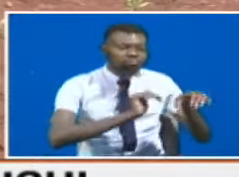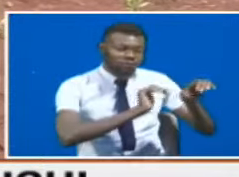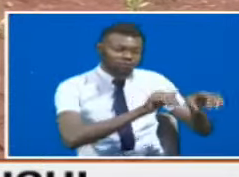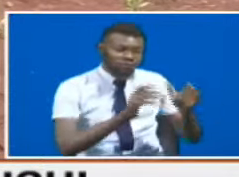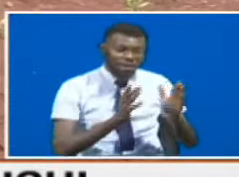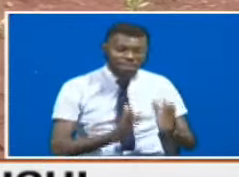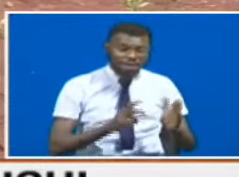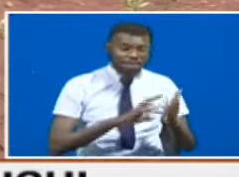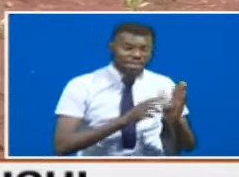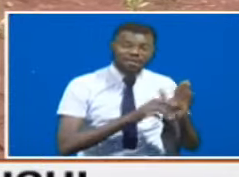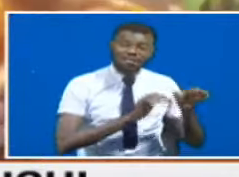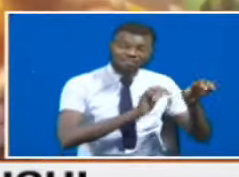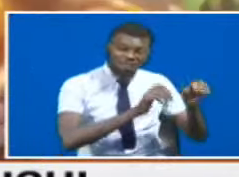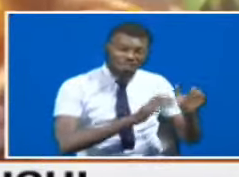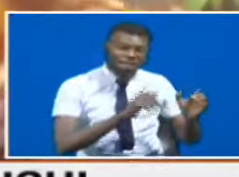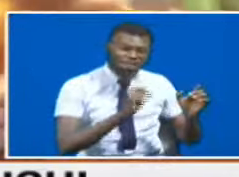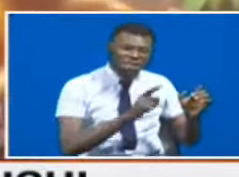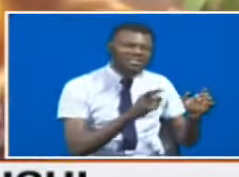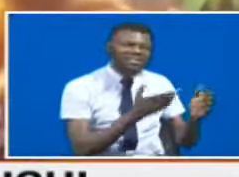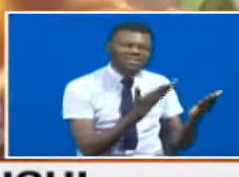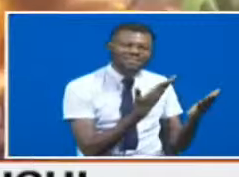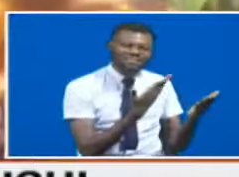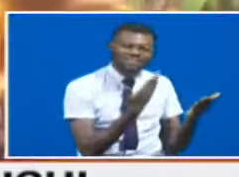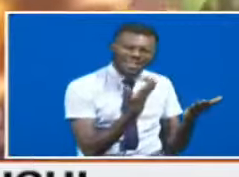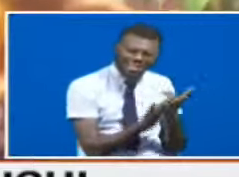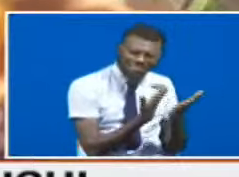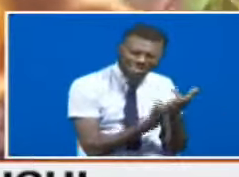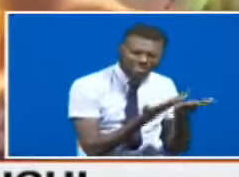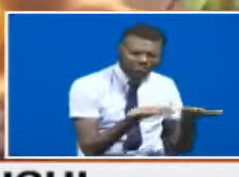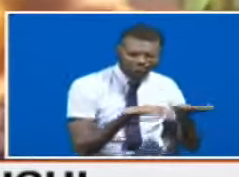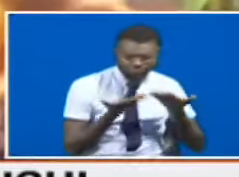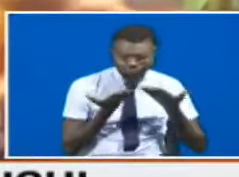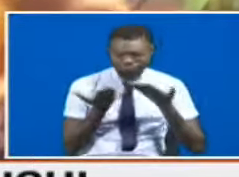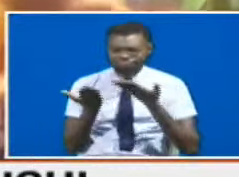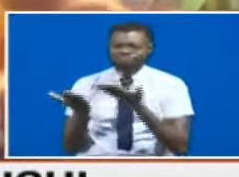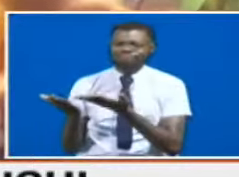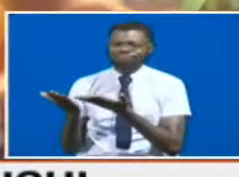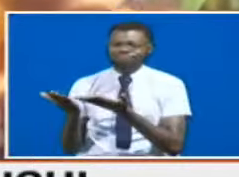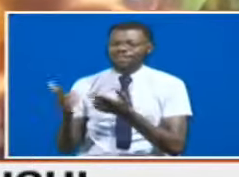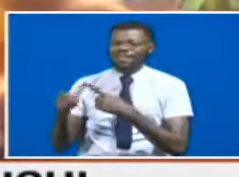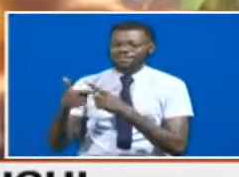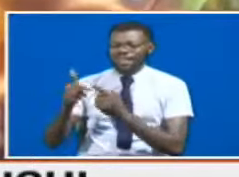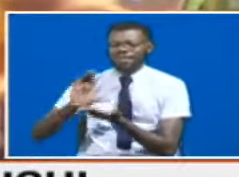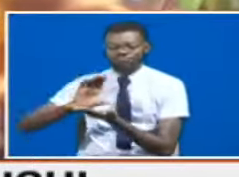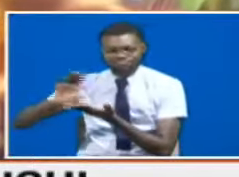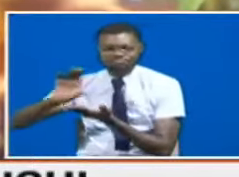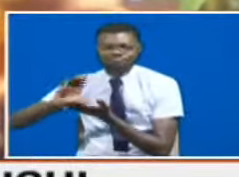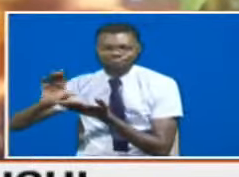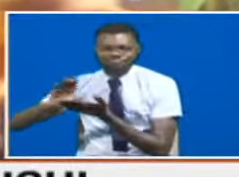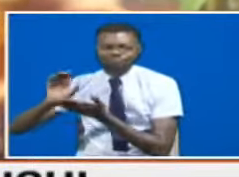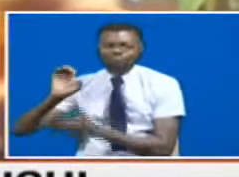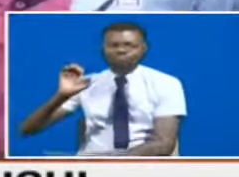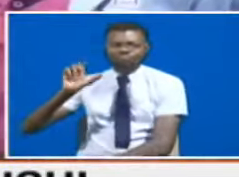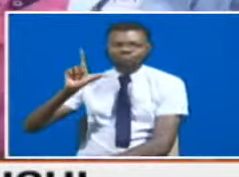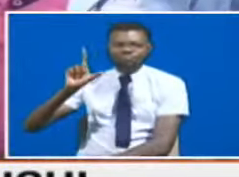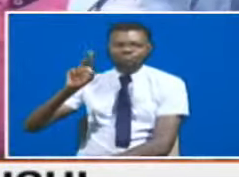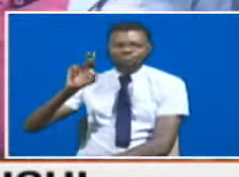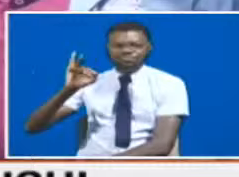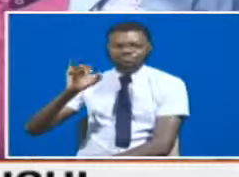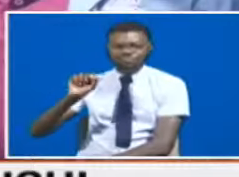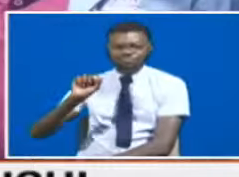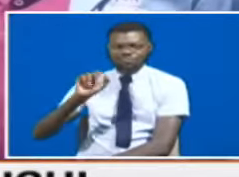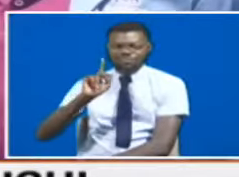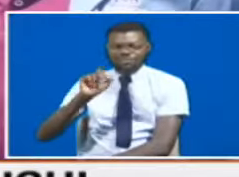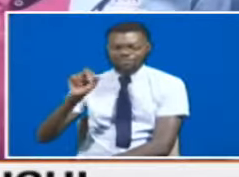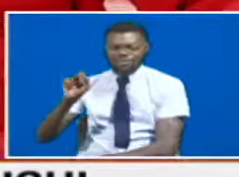wakitakiwa kuja na stakabadhi ya kuthibitisha hayo. Elvis Kosgei, KT News, katika kaunti ya Singisho.